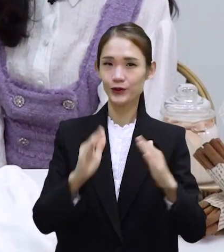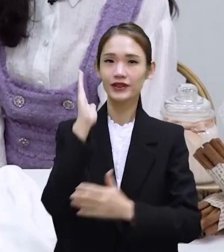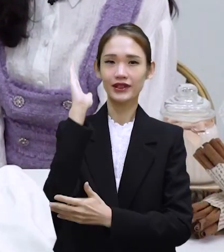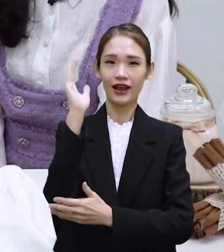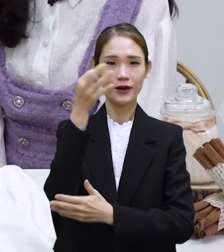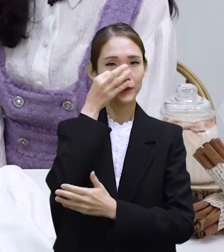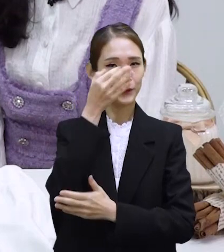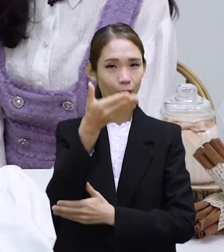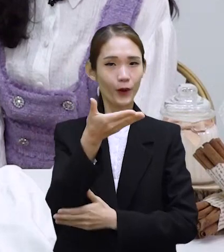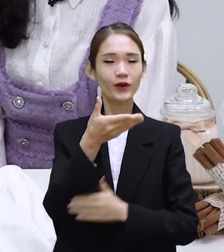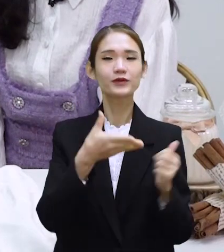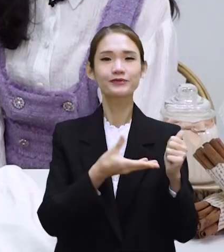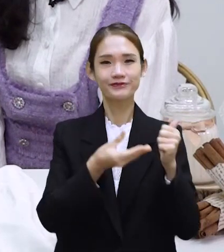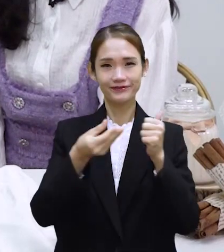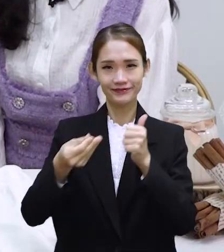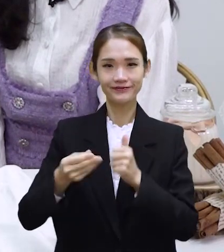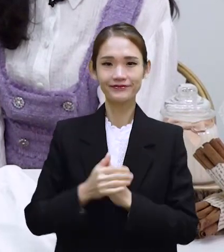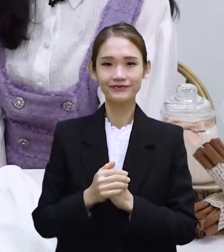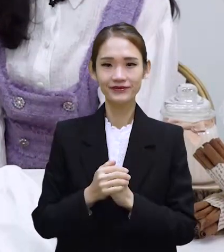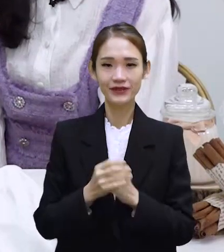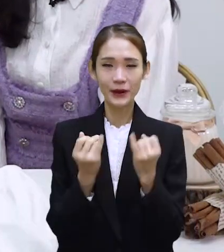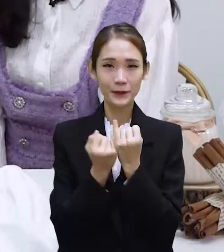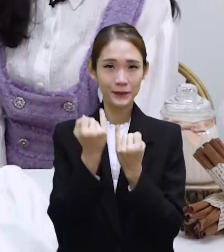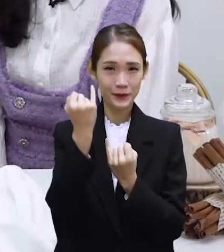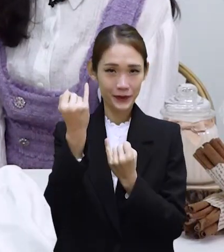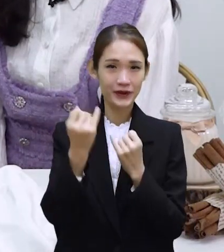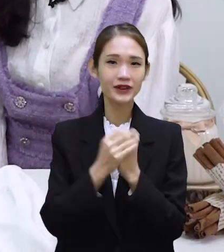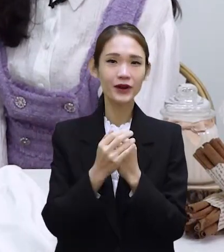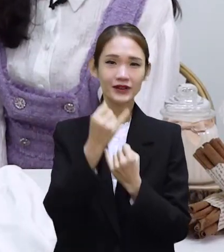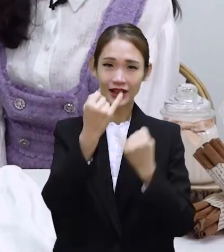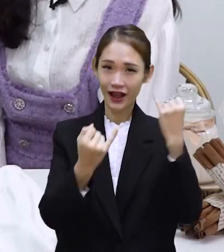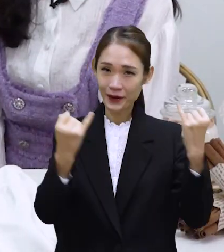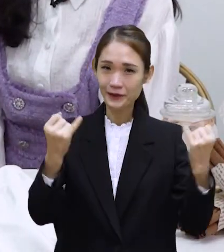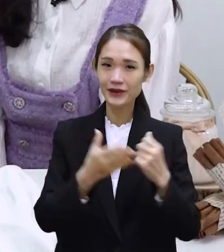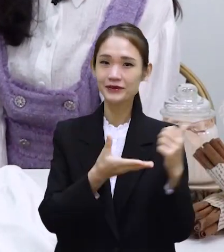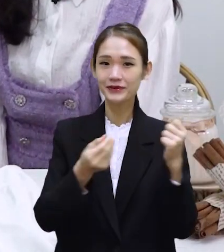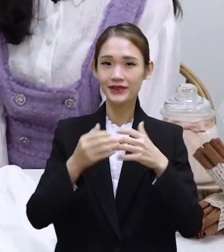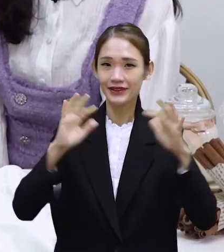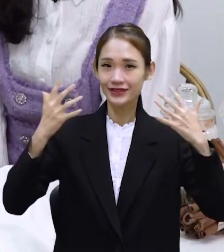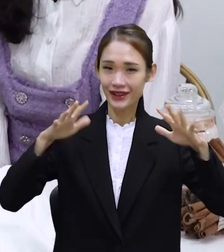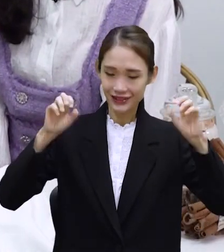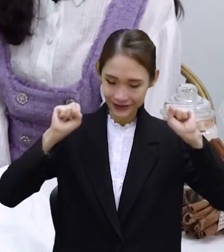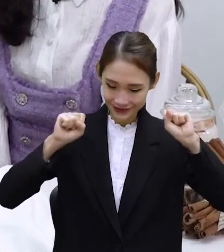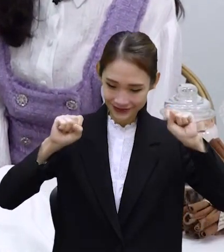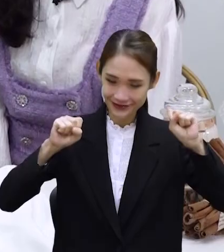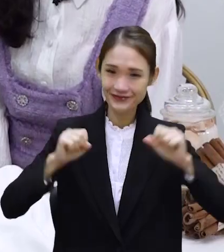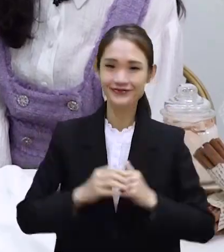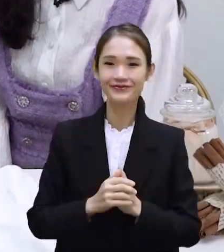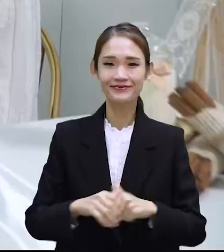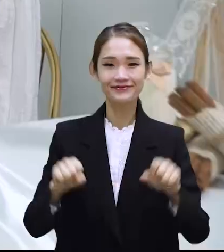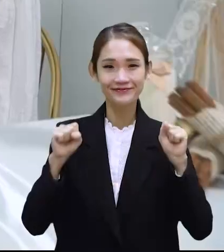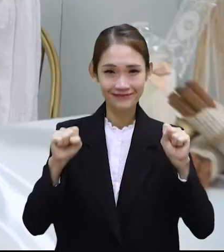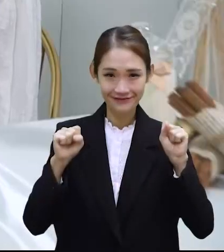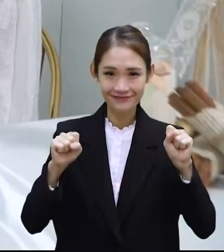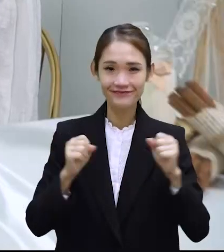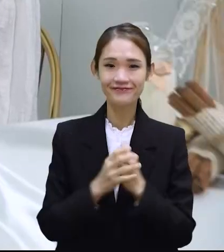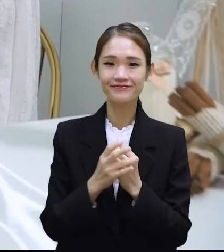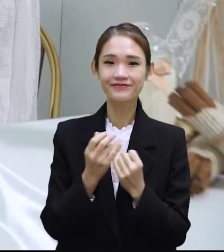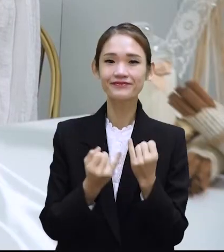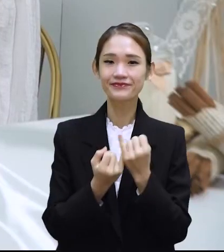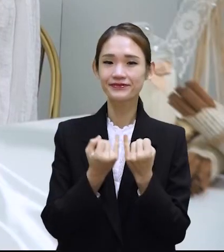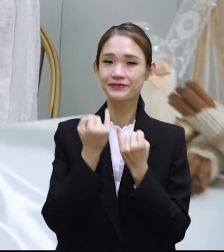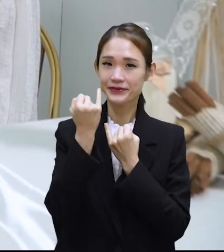이야기를 보여줄 수 있는 분들을 모셨습니다 니뇨 잠에 모셔 봤어요 안녕하세요 여러분 아 아